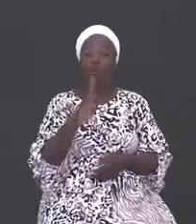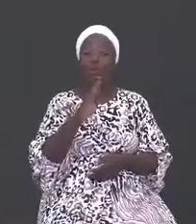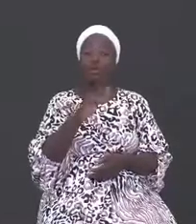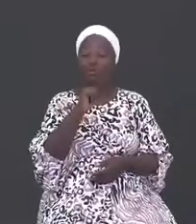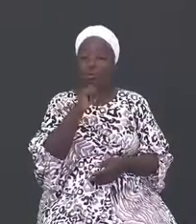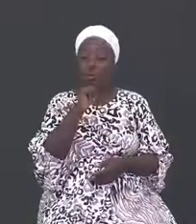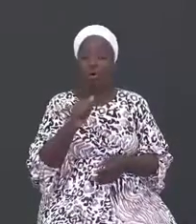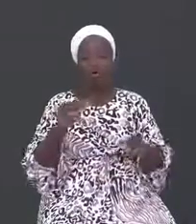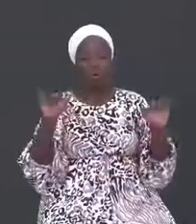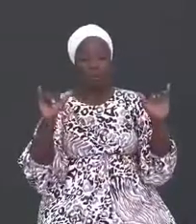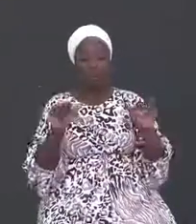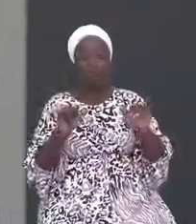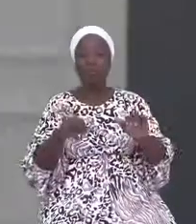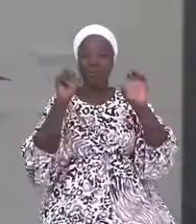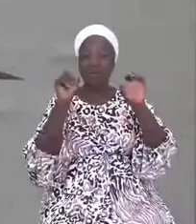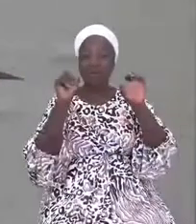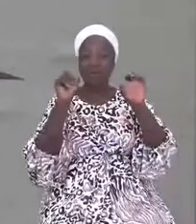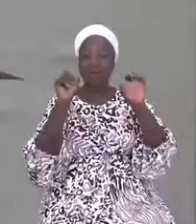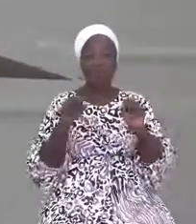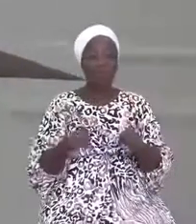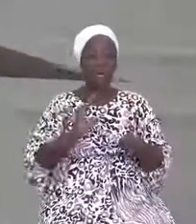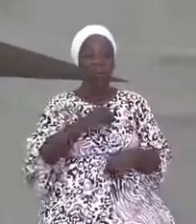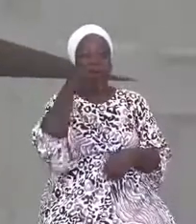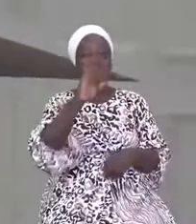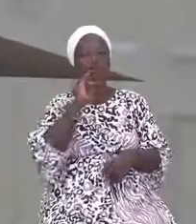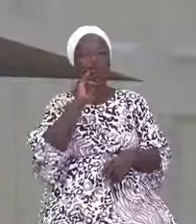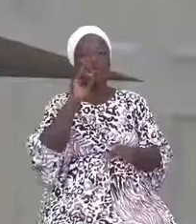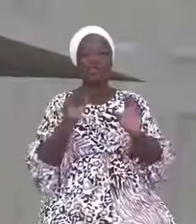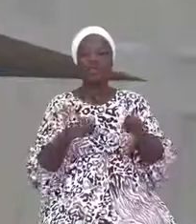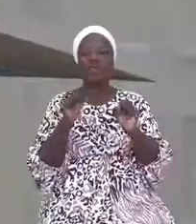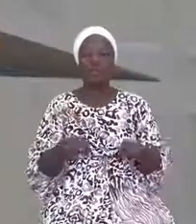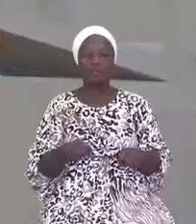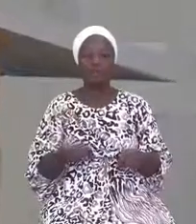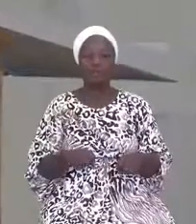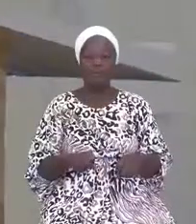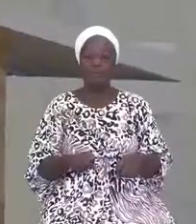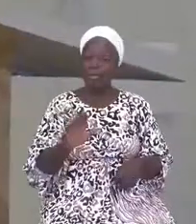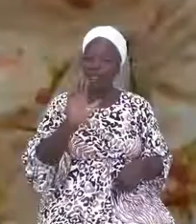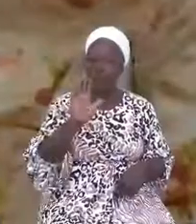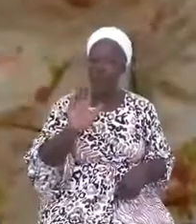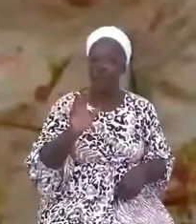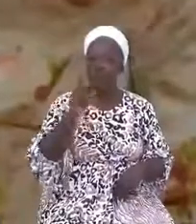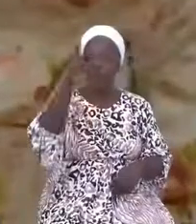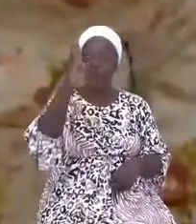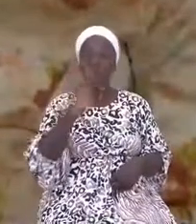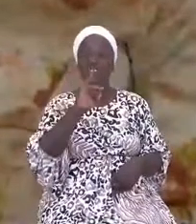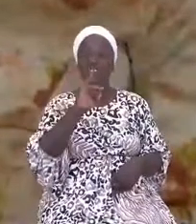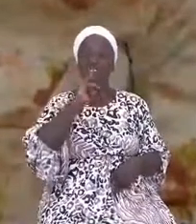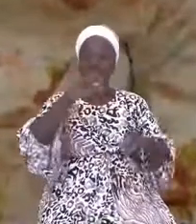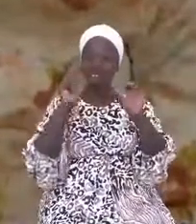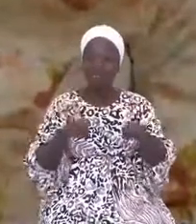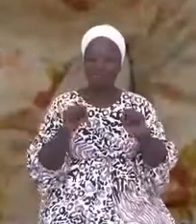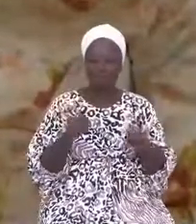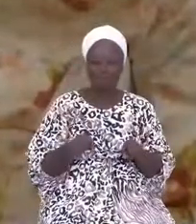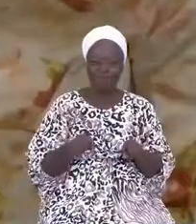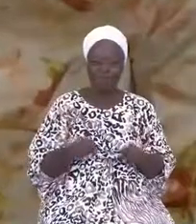incommensurables de Dieu. Notre Dieu est capable. Ton Dieu est capable. À moins